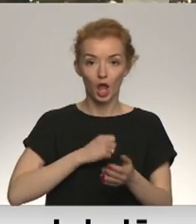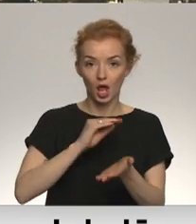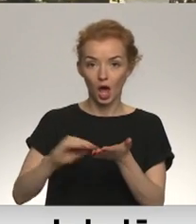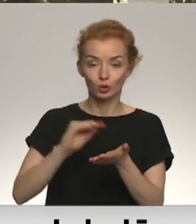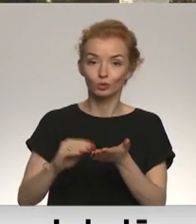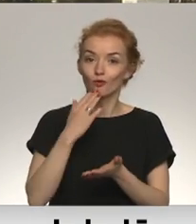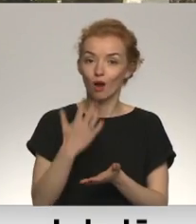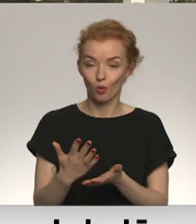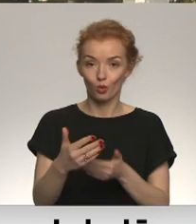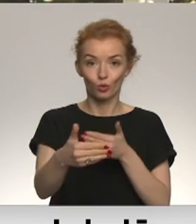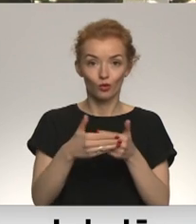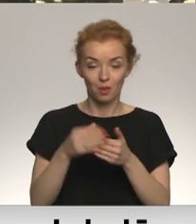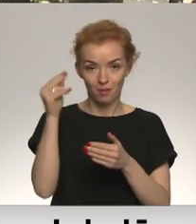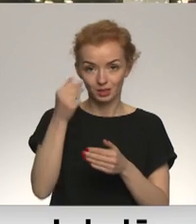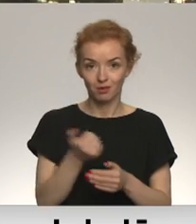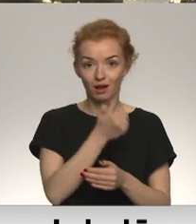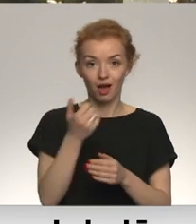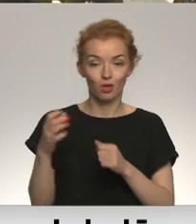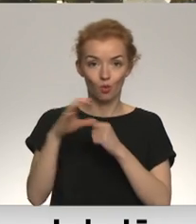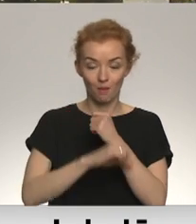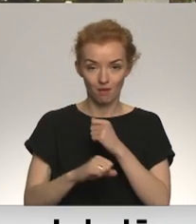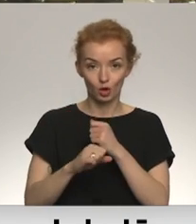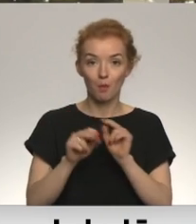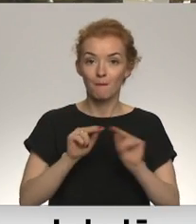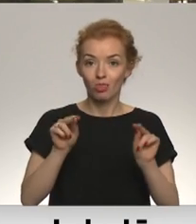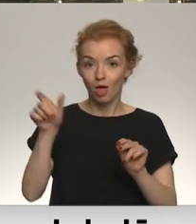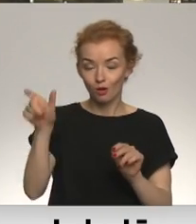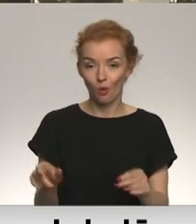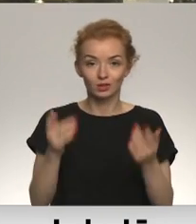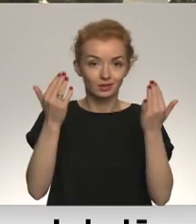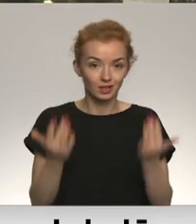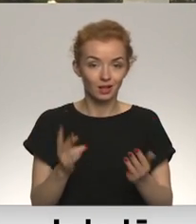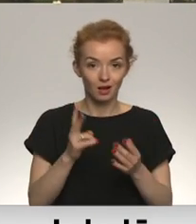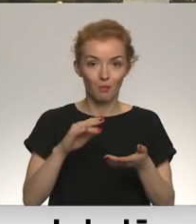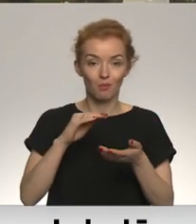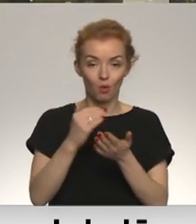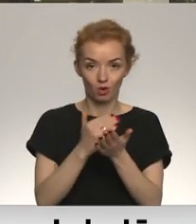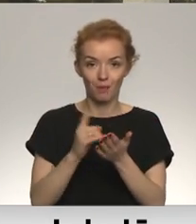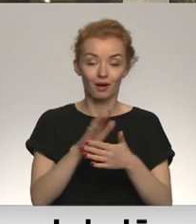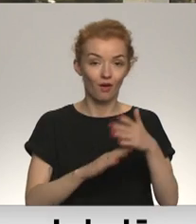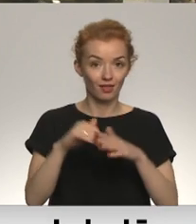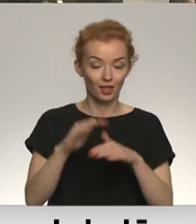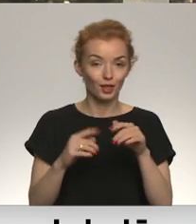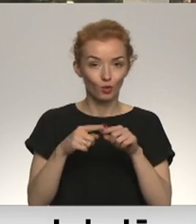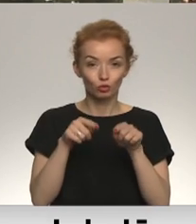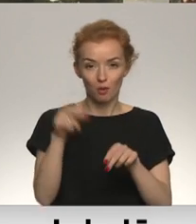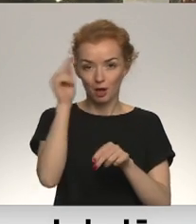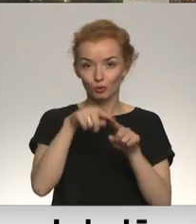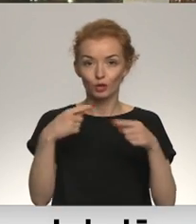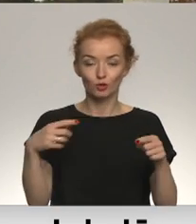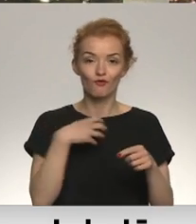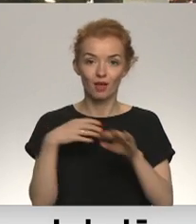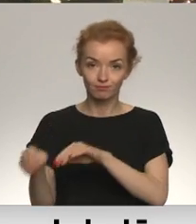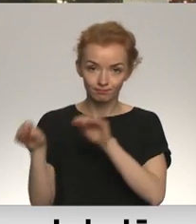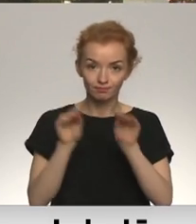valodu. Tojoties mācību gadu noslēgumam, pedagogu secina, ka kopumā programma ir kvalitatīva un šo priekšmetu vajadzētu ieviest